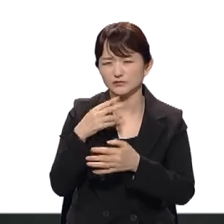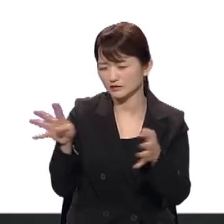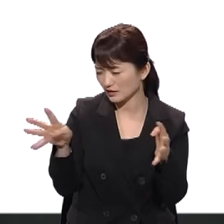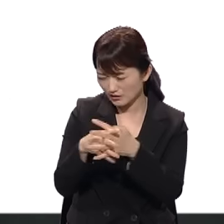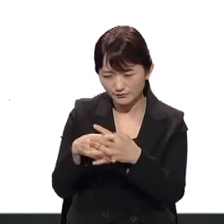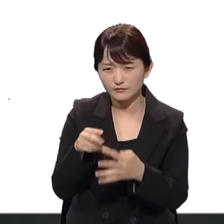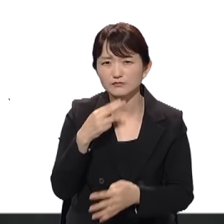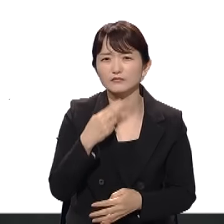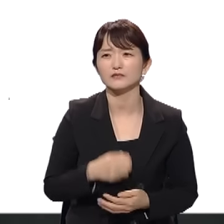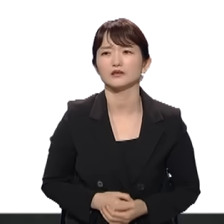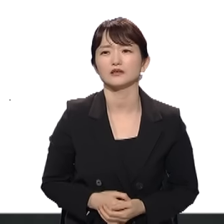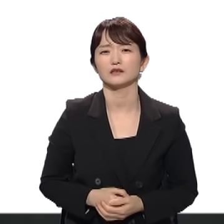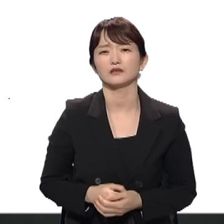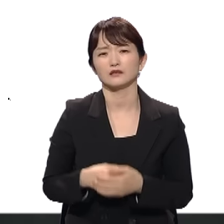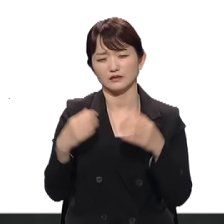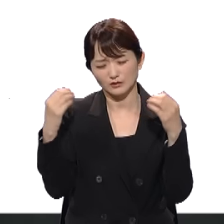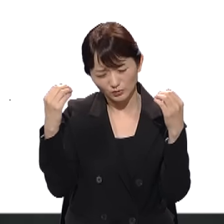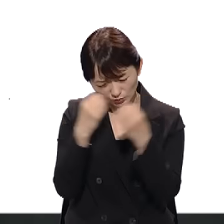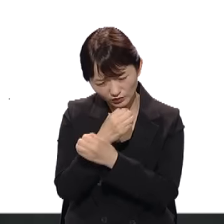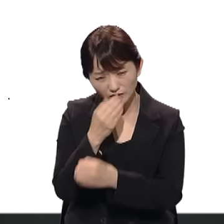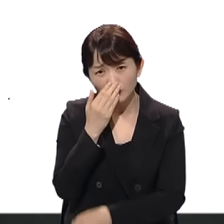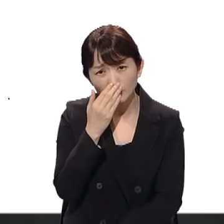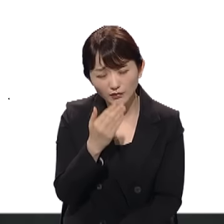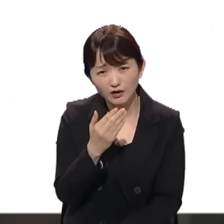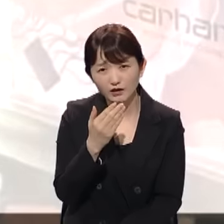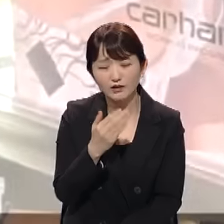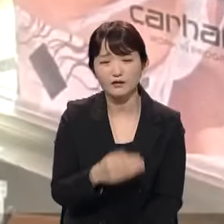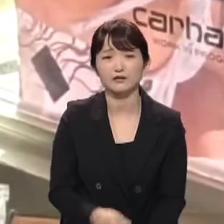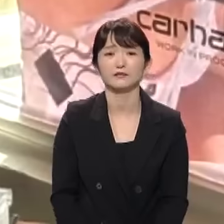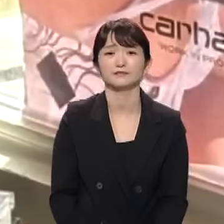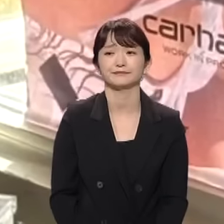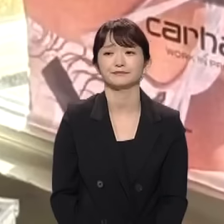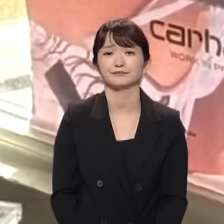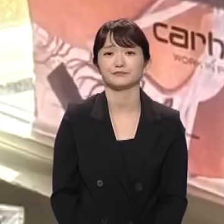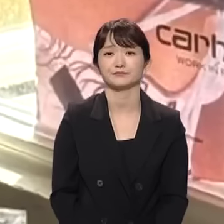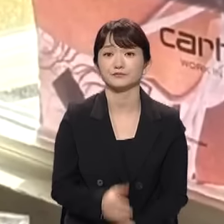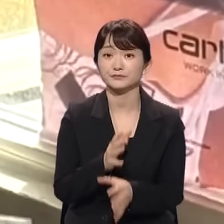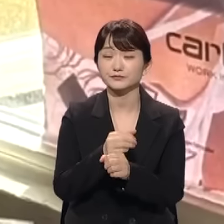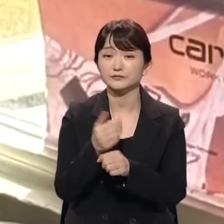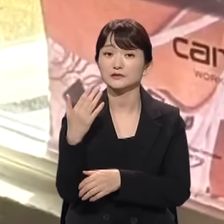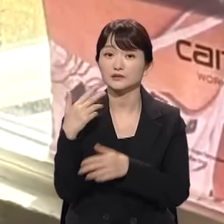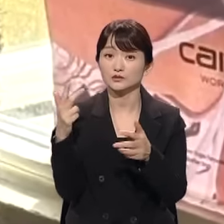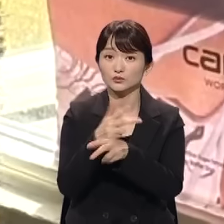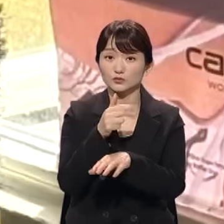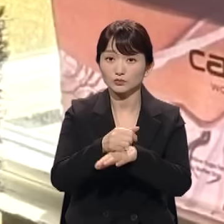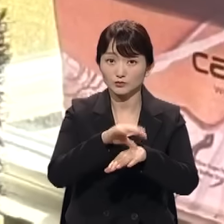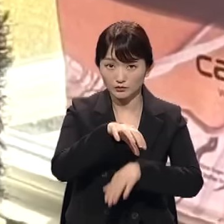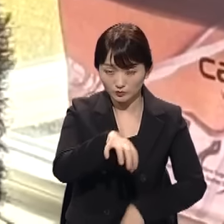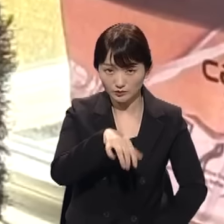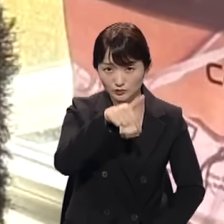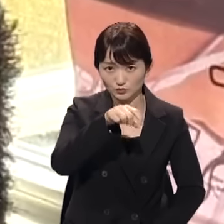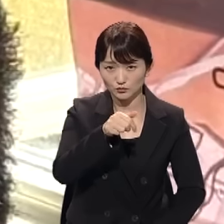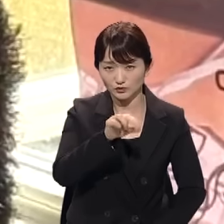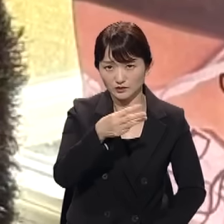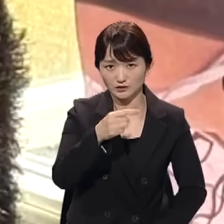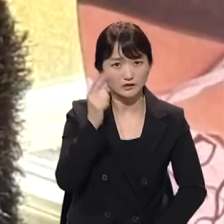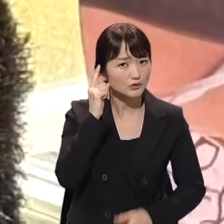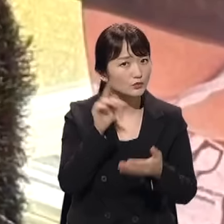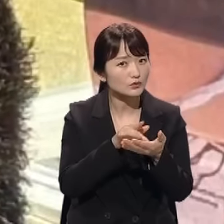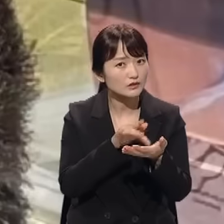아, 정말 이런 오해가 실제로도 가능하네요. 네, 논란은 지난 주말 한 방송에서 고 구하라 씨의 휴대전화가 든